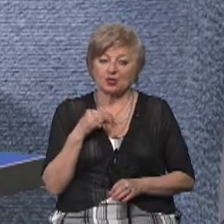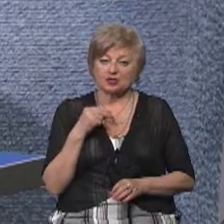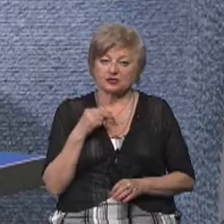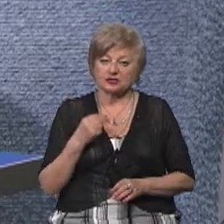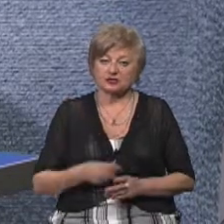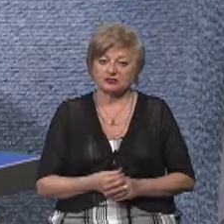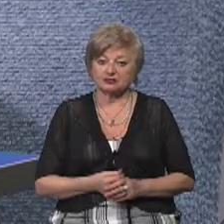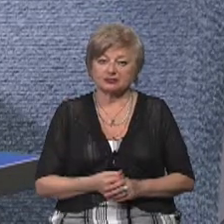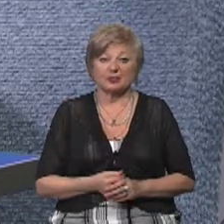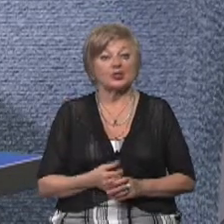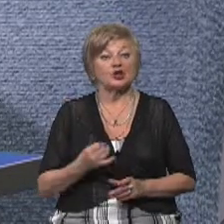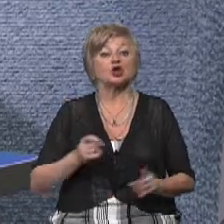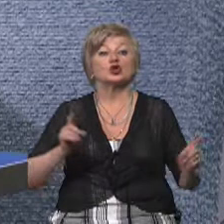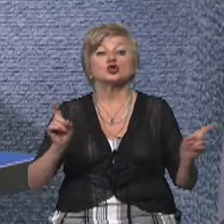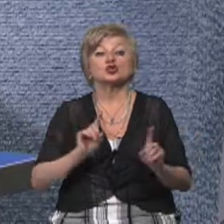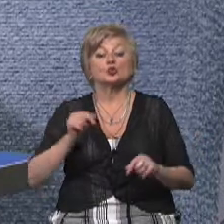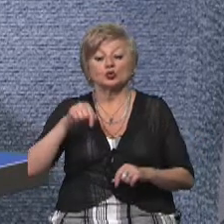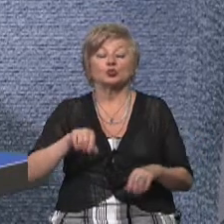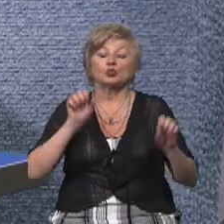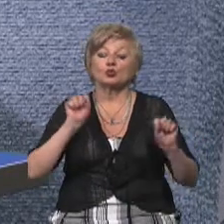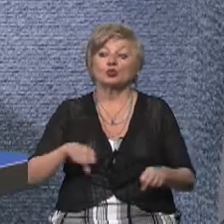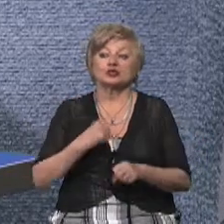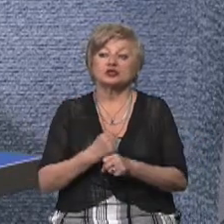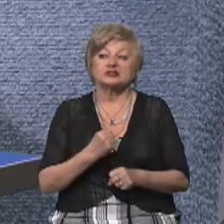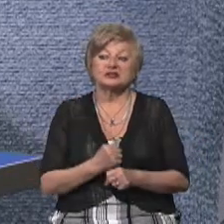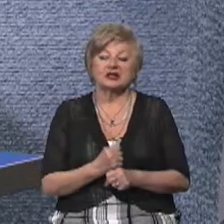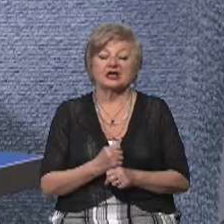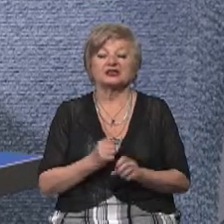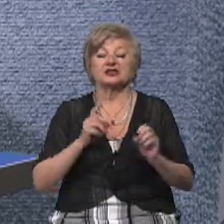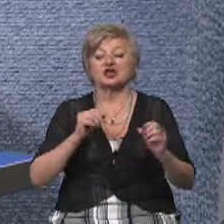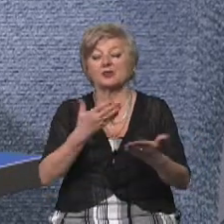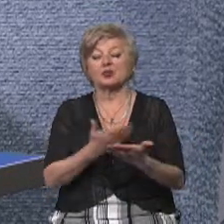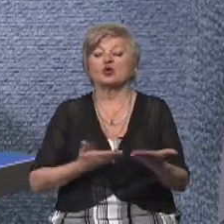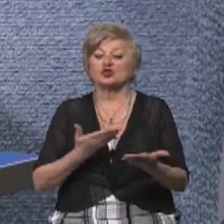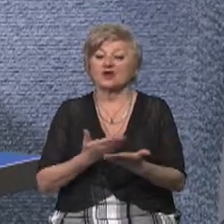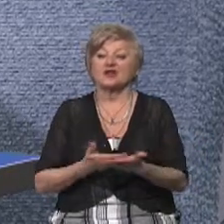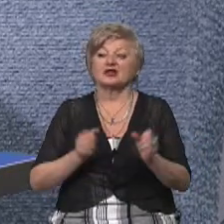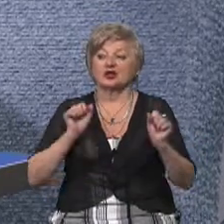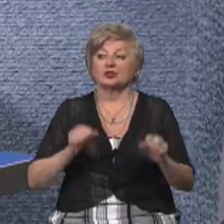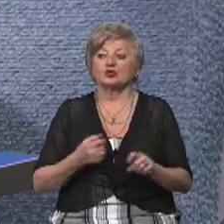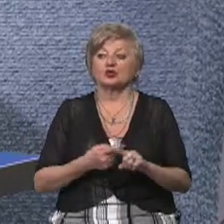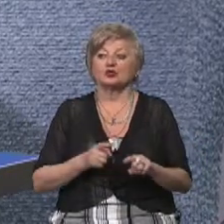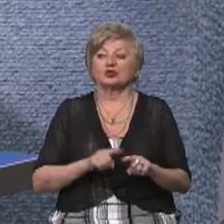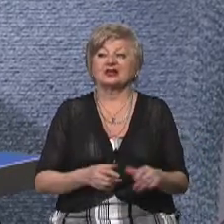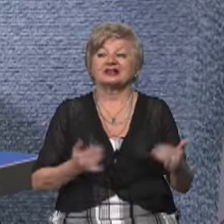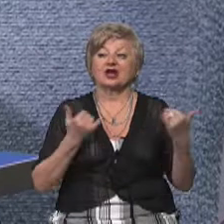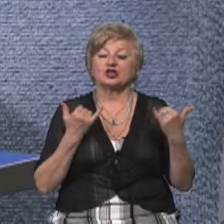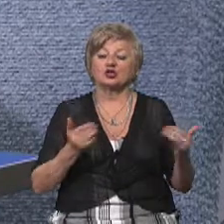повітря? І що тут може зробити, чим тут може зарадити ось цей